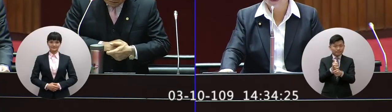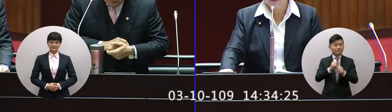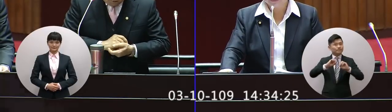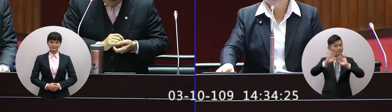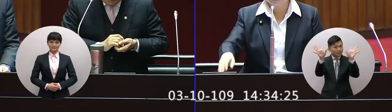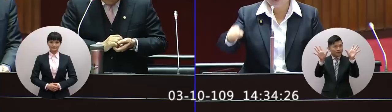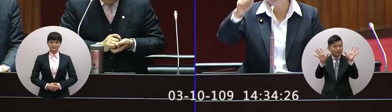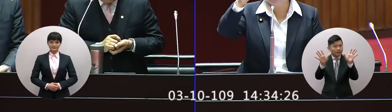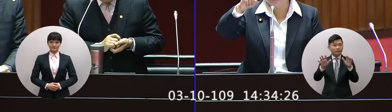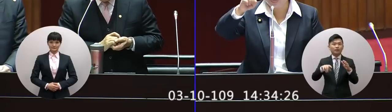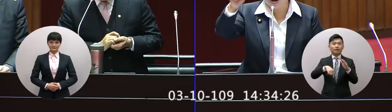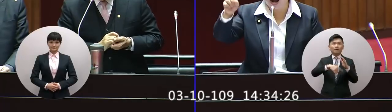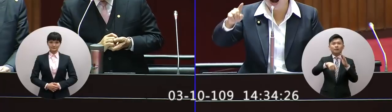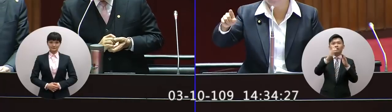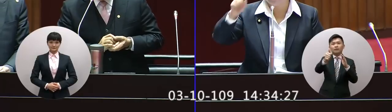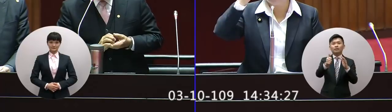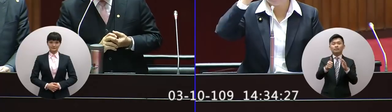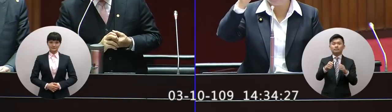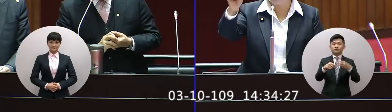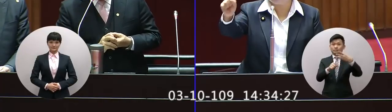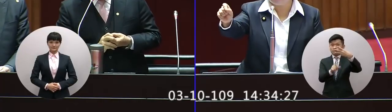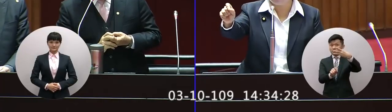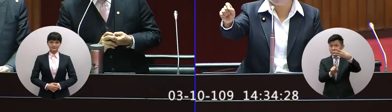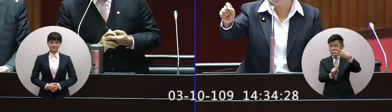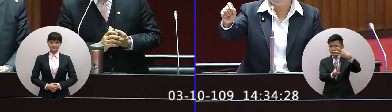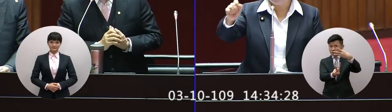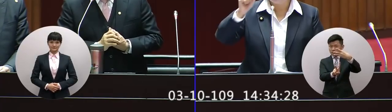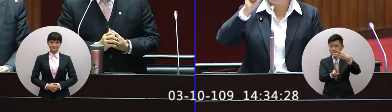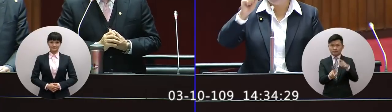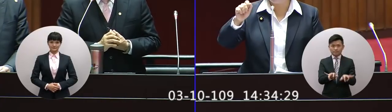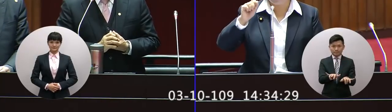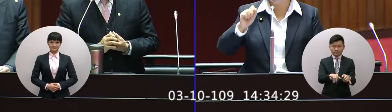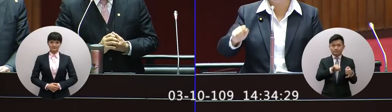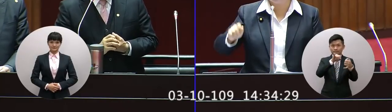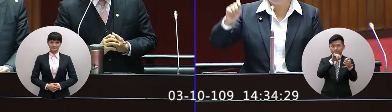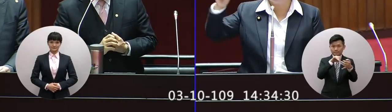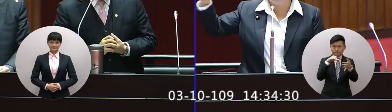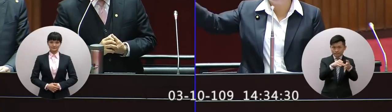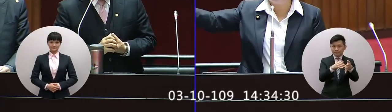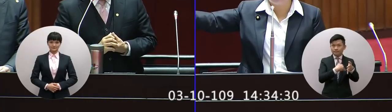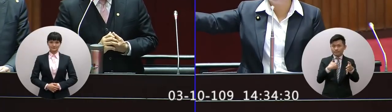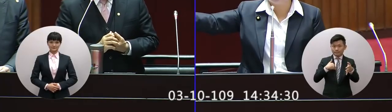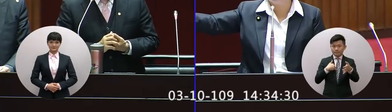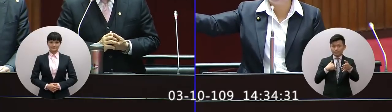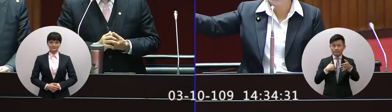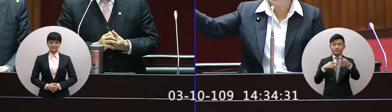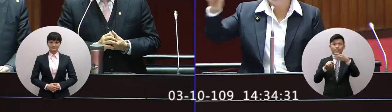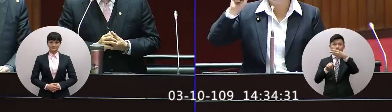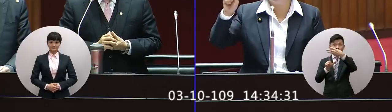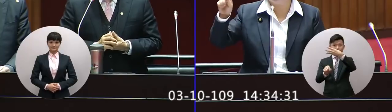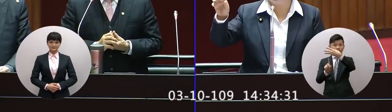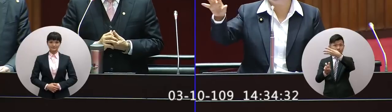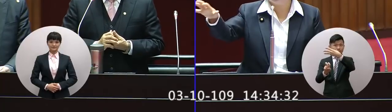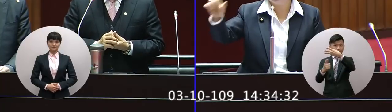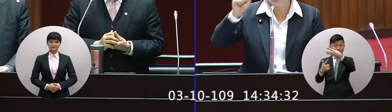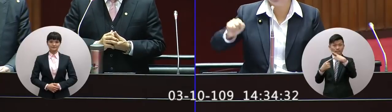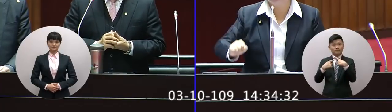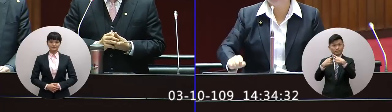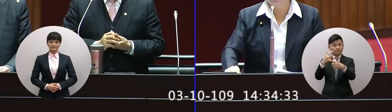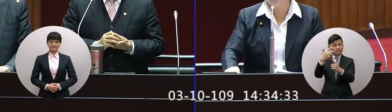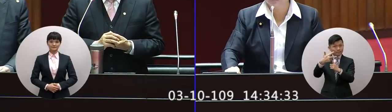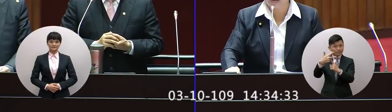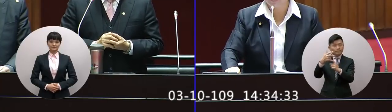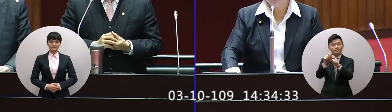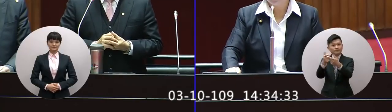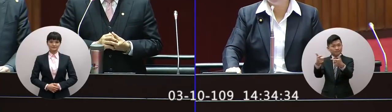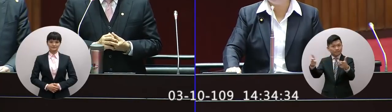定是讲12号可以开始登录，3月26号可以到超商去取